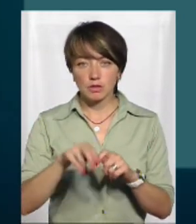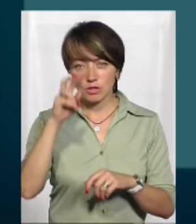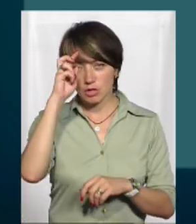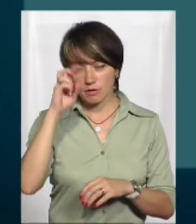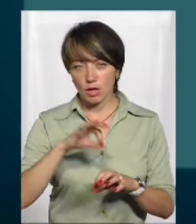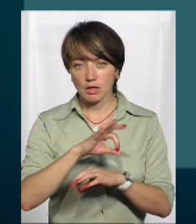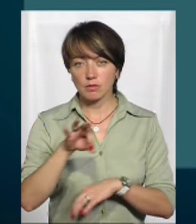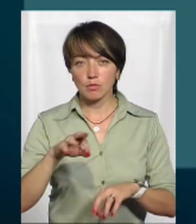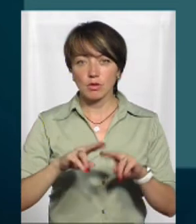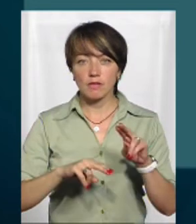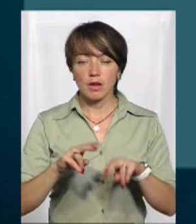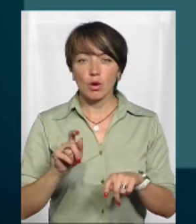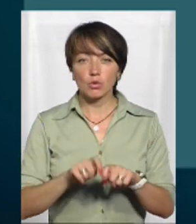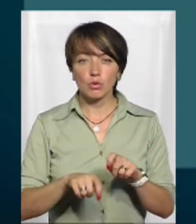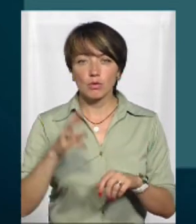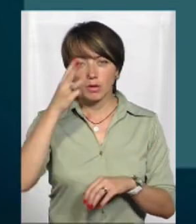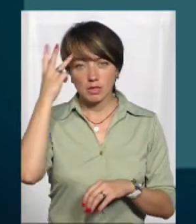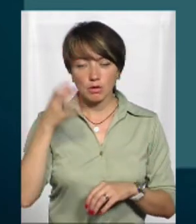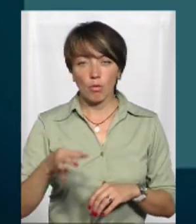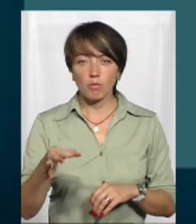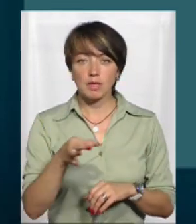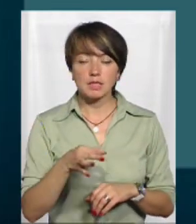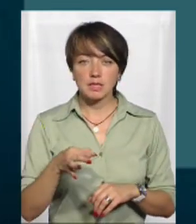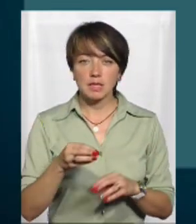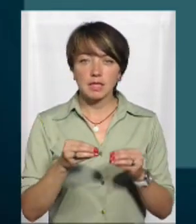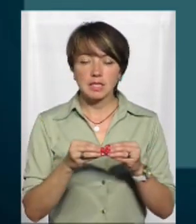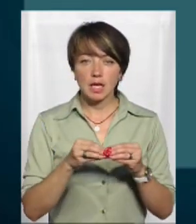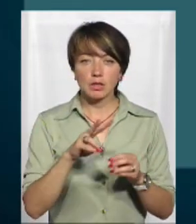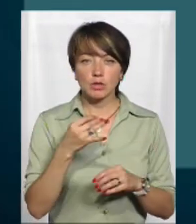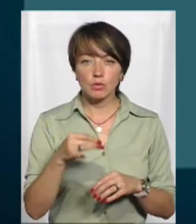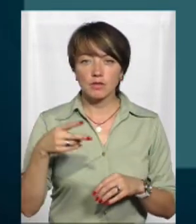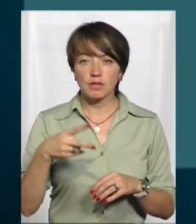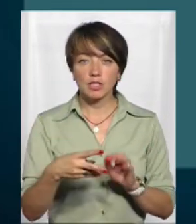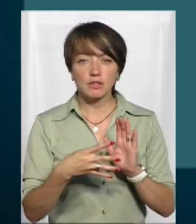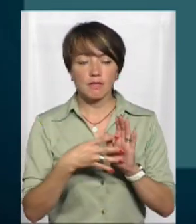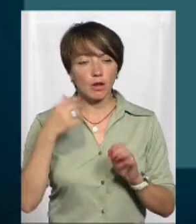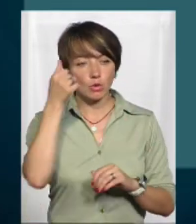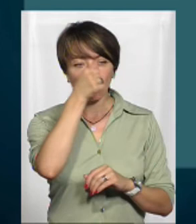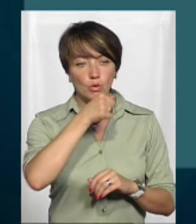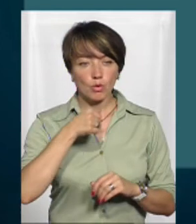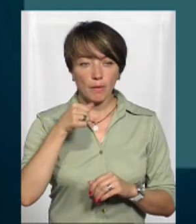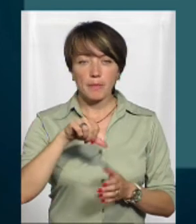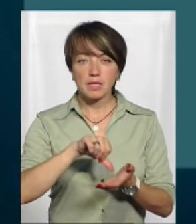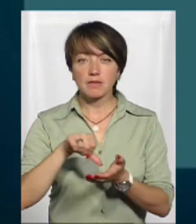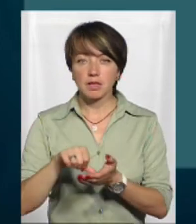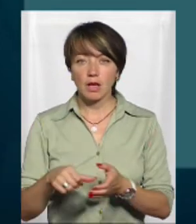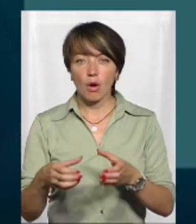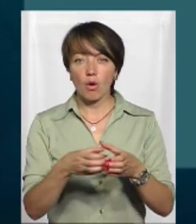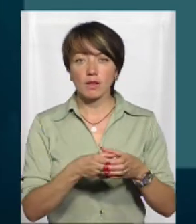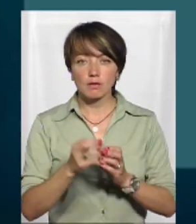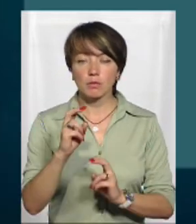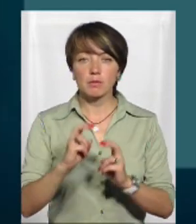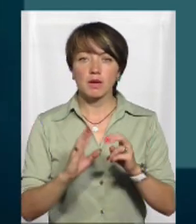Державного архітектурно-будівельного контролю у Хмельницькій області 10 лютого 2009 року. Представники колективного